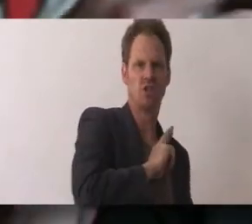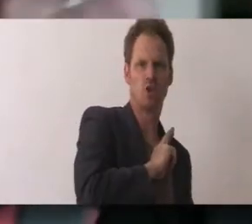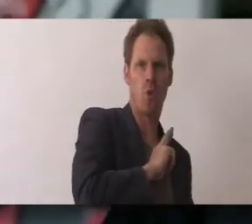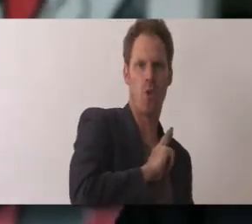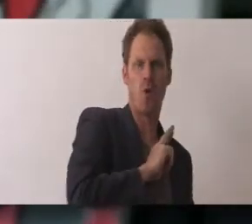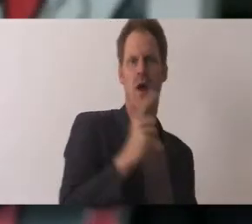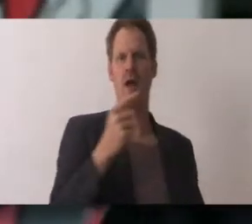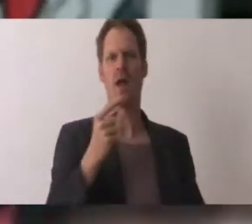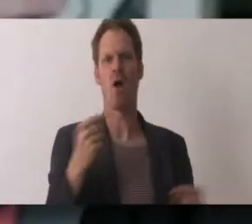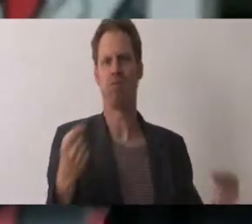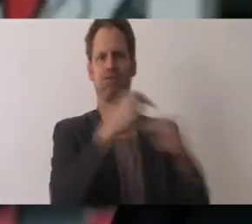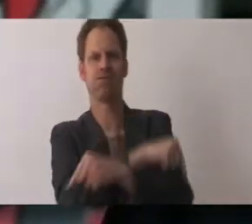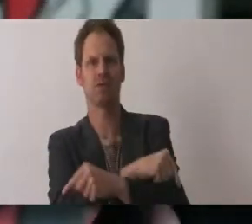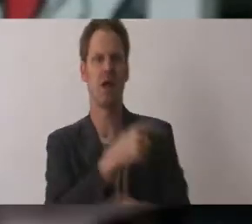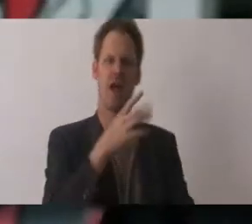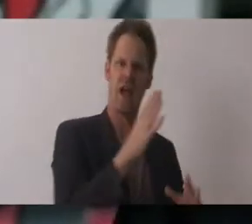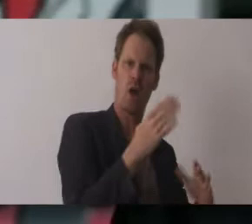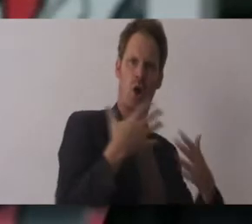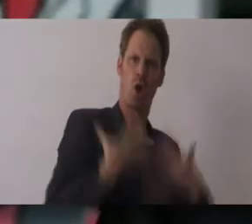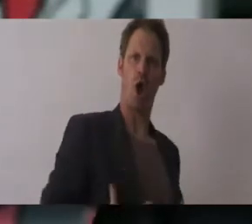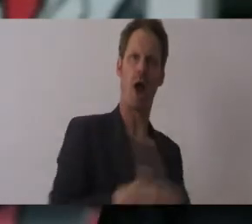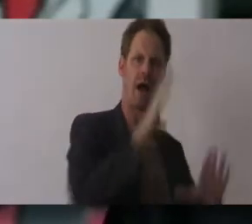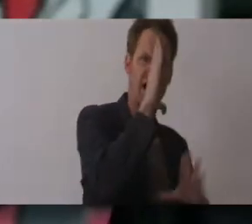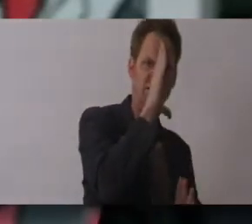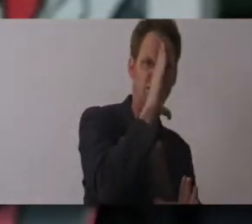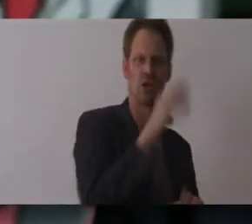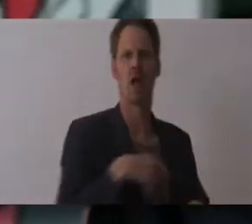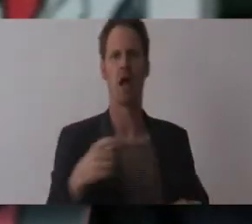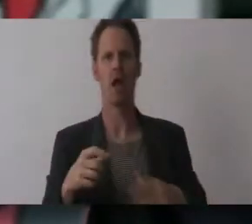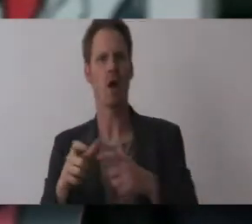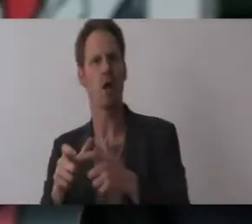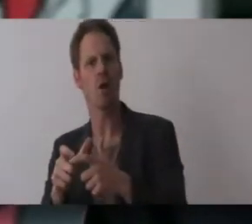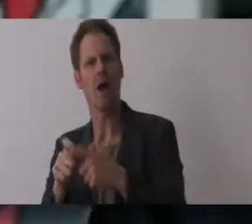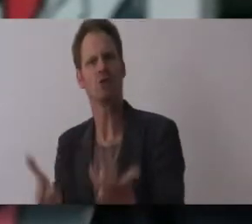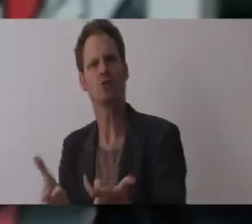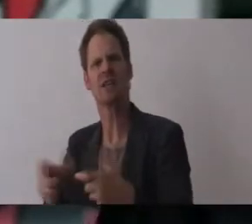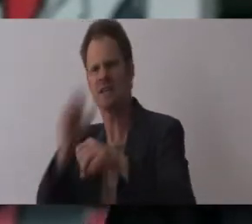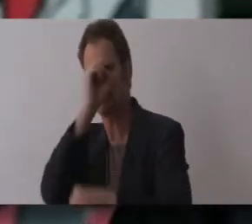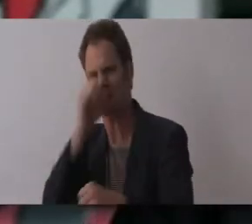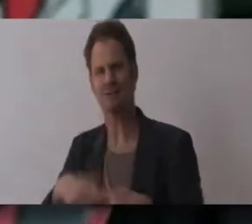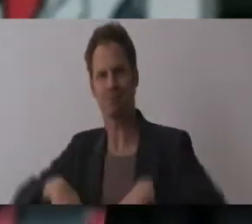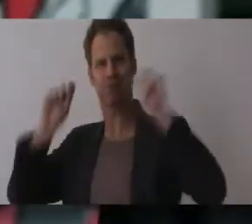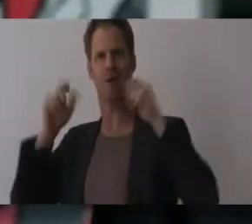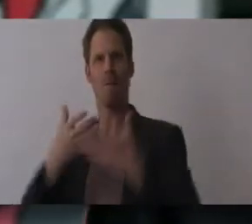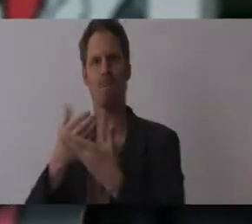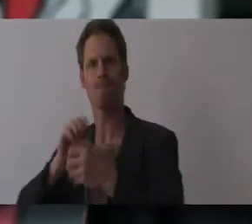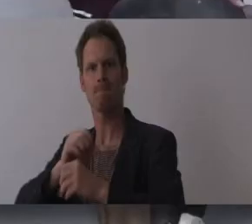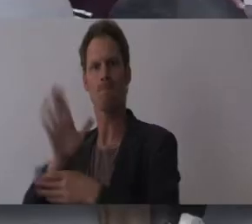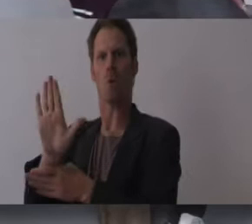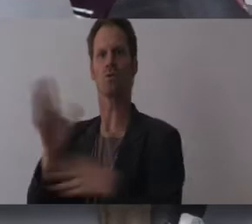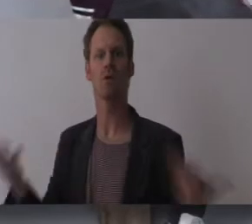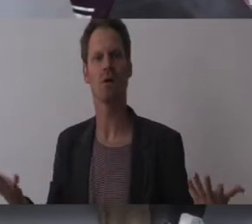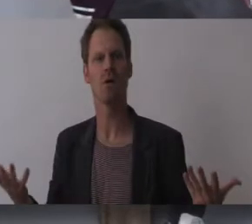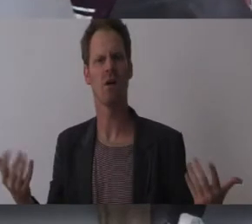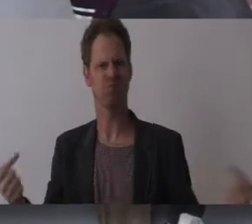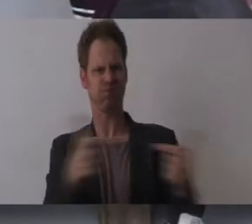et finalement l'industrie du sexe, elle le dévoile de manière outrancière. Donc est-ce que finalement, il n pas une contradiction dans ces trois combats